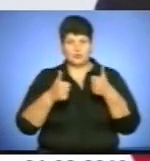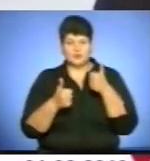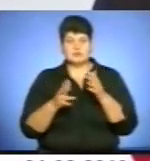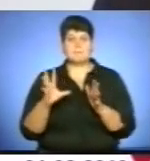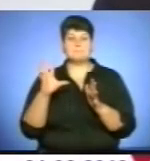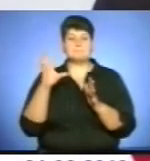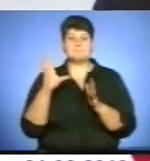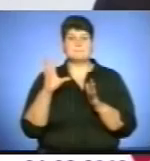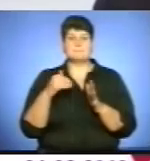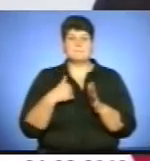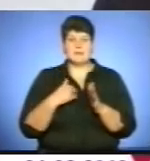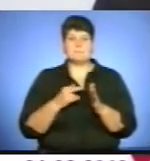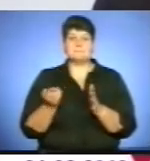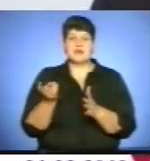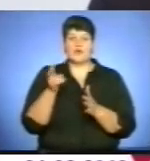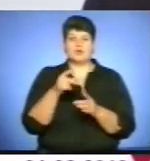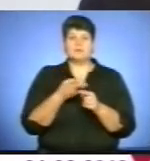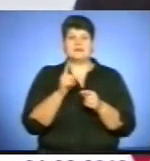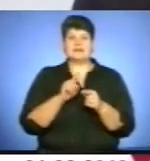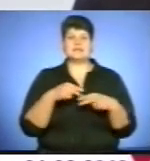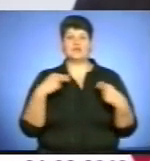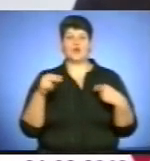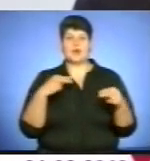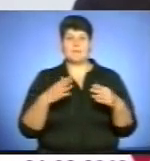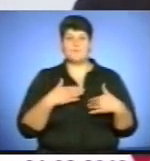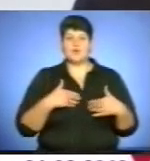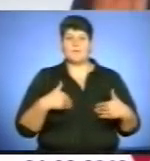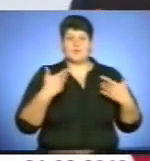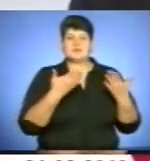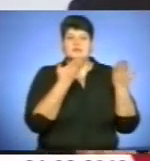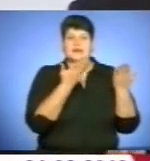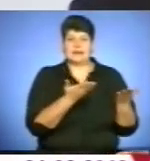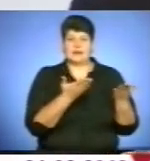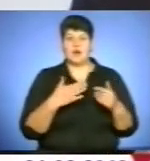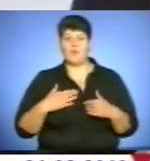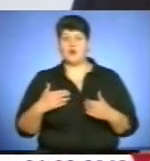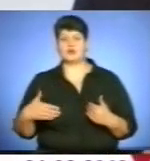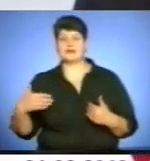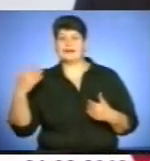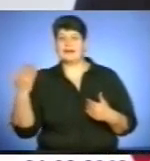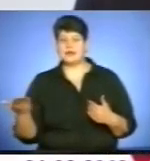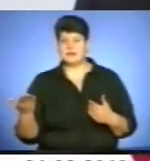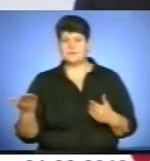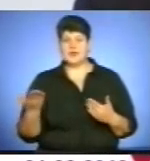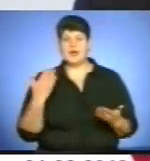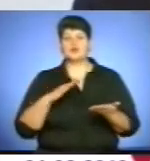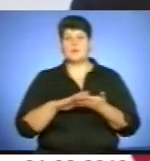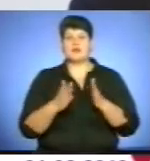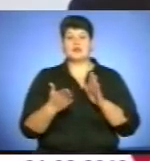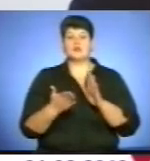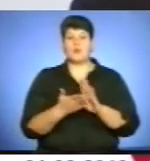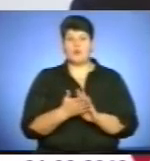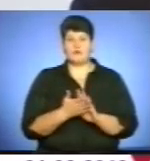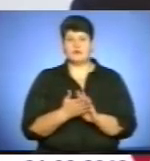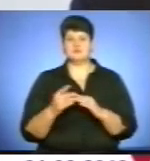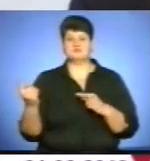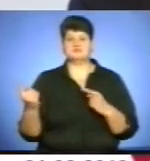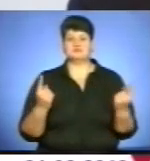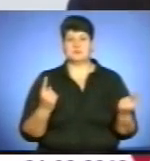цей торги, на ці торги і кажемо, от мої пропозиції такі, мої пропозиції такі. А якщо ми домовились і перевагу у вас, чи ви